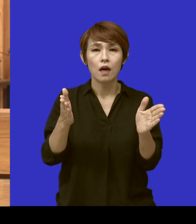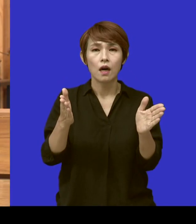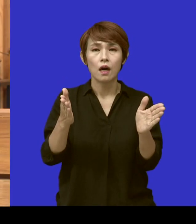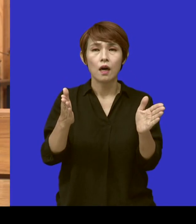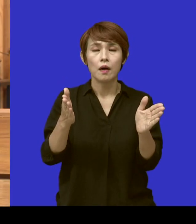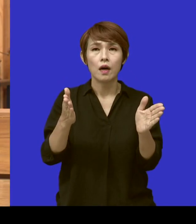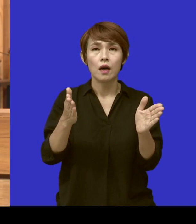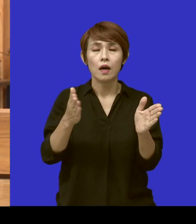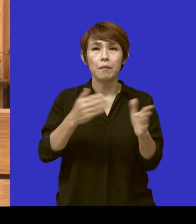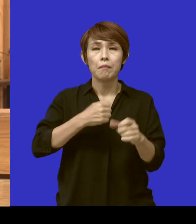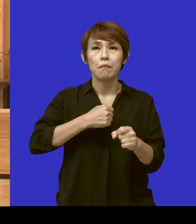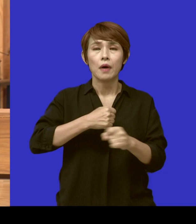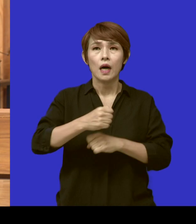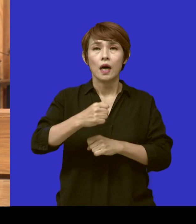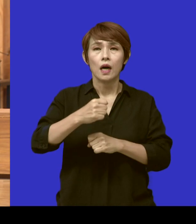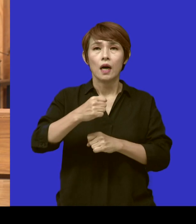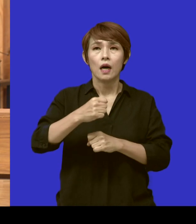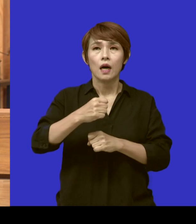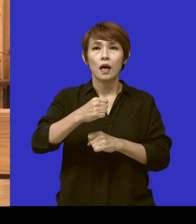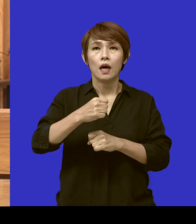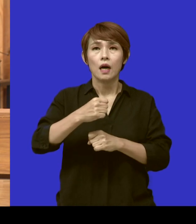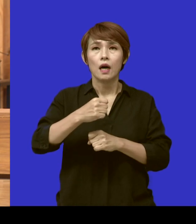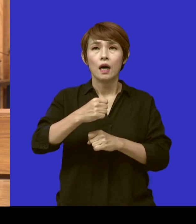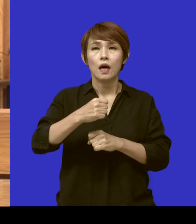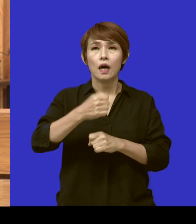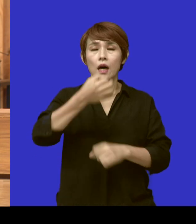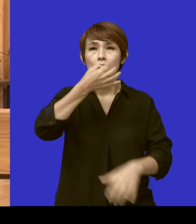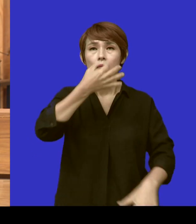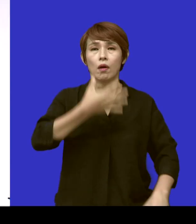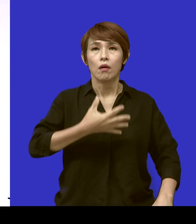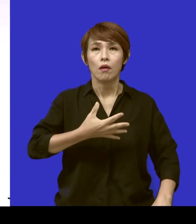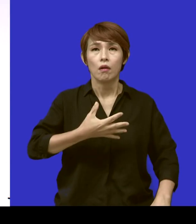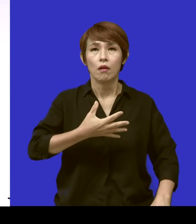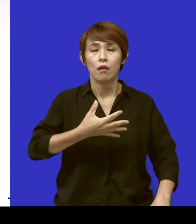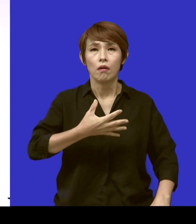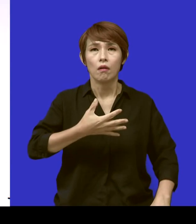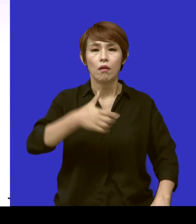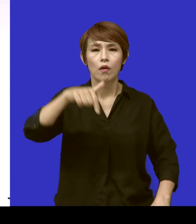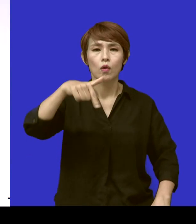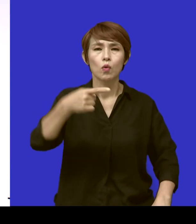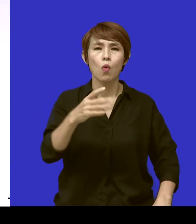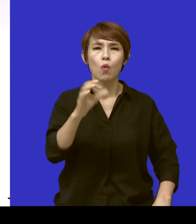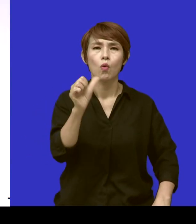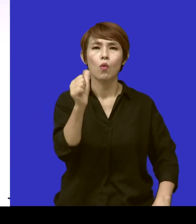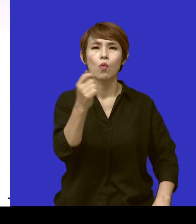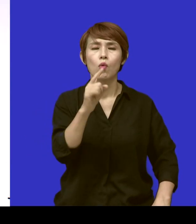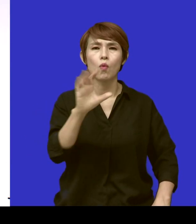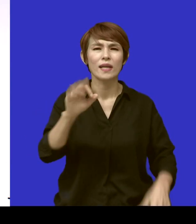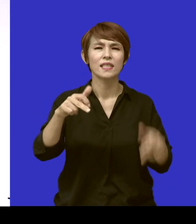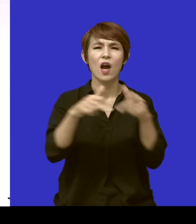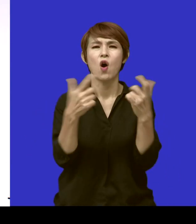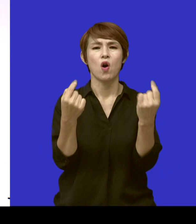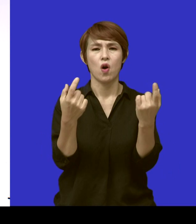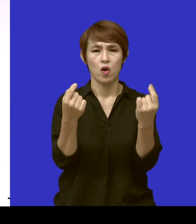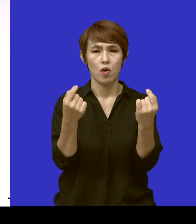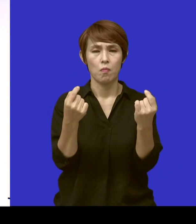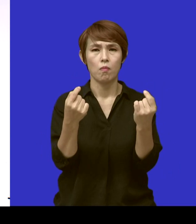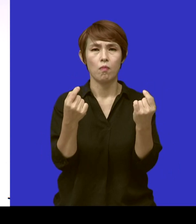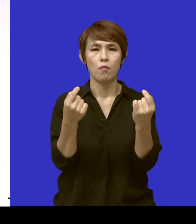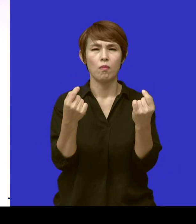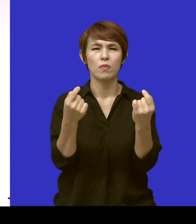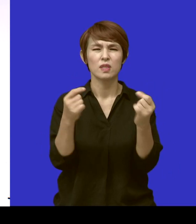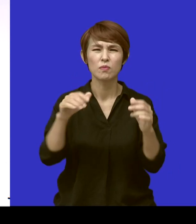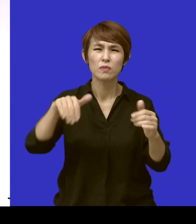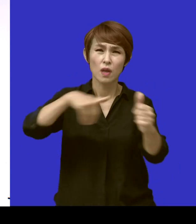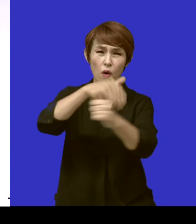공황장애가 일어날 정도로 이제 코로나 때라 더 정신적으로 힘들 때에 기차 타는 게